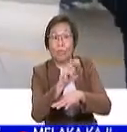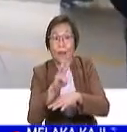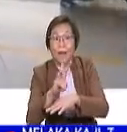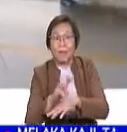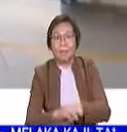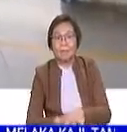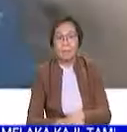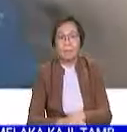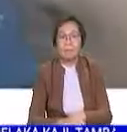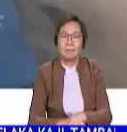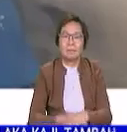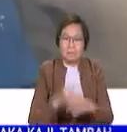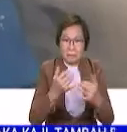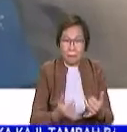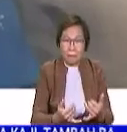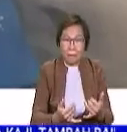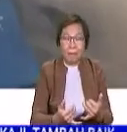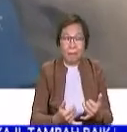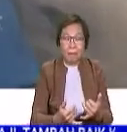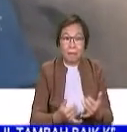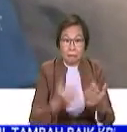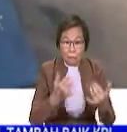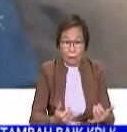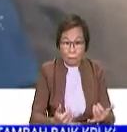handset. Jadi itu sedang